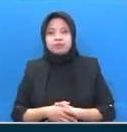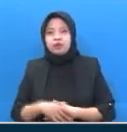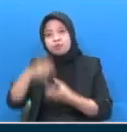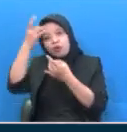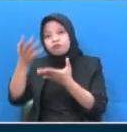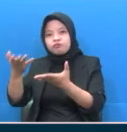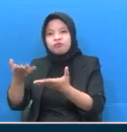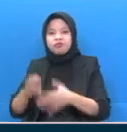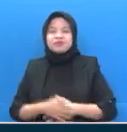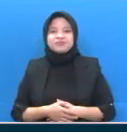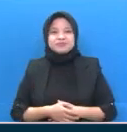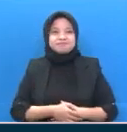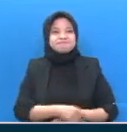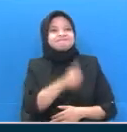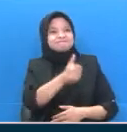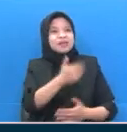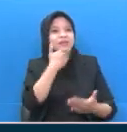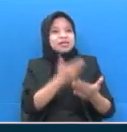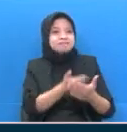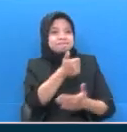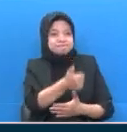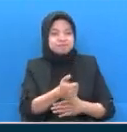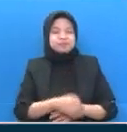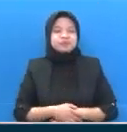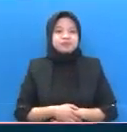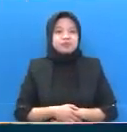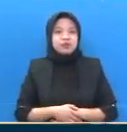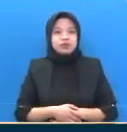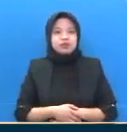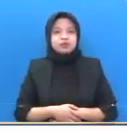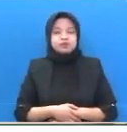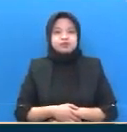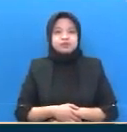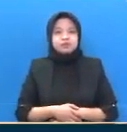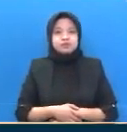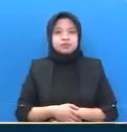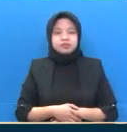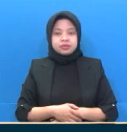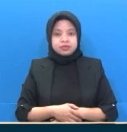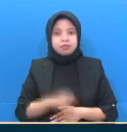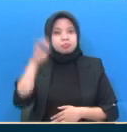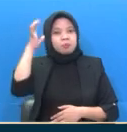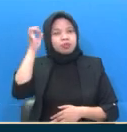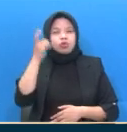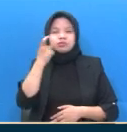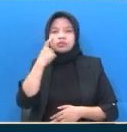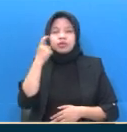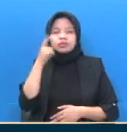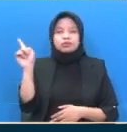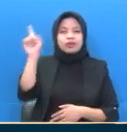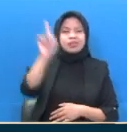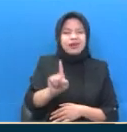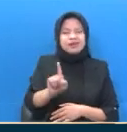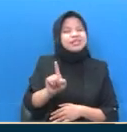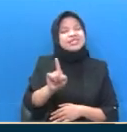Ibnu. Ya, Mbak Nit. Jadi menurut saya saksi yang dihadirkan di sini itu masih